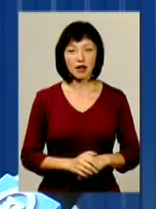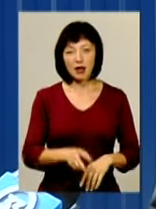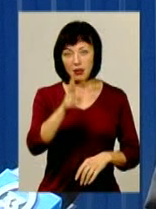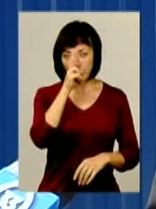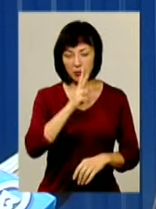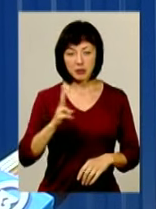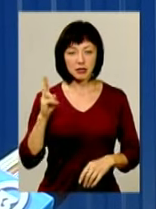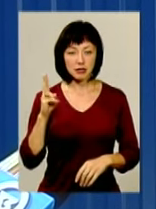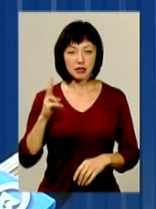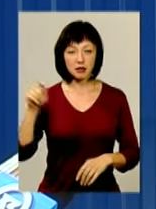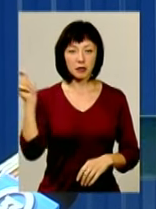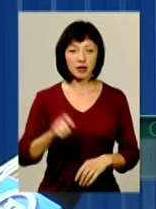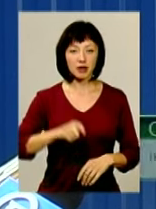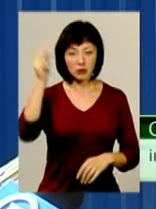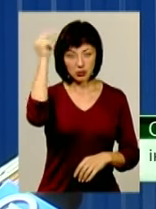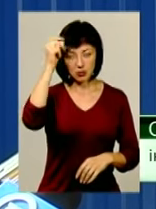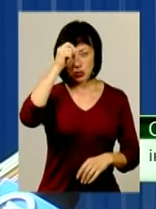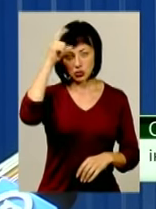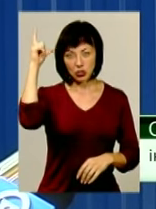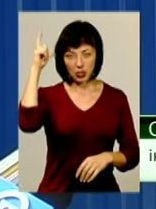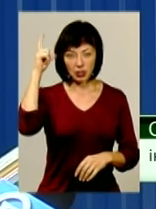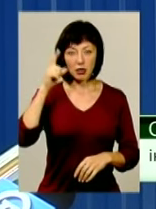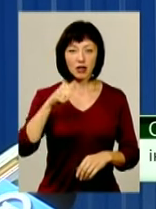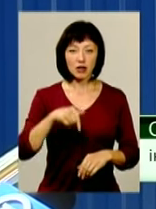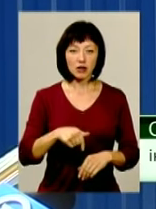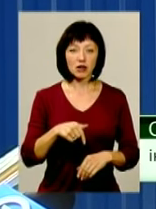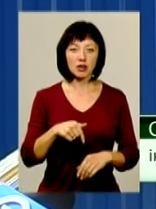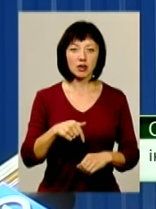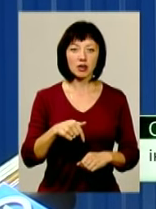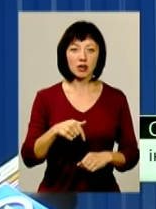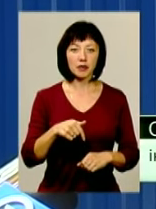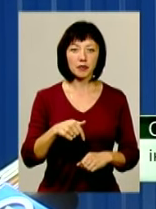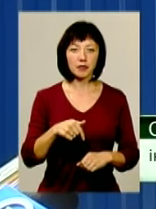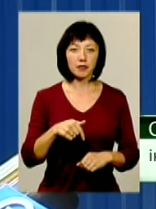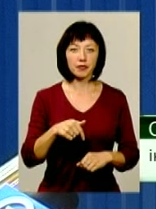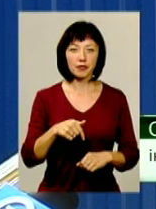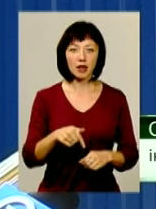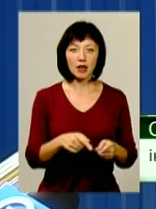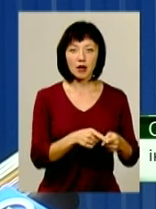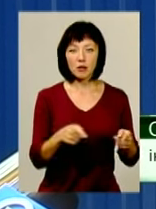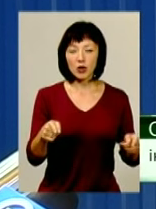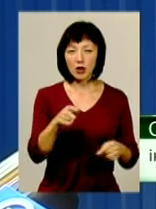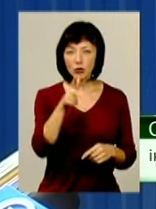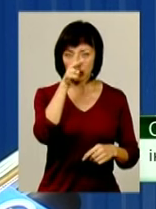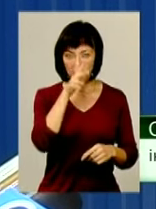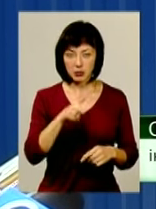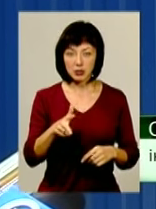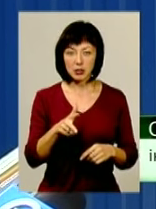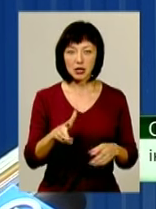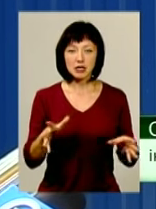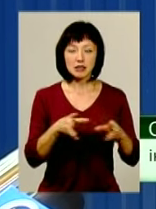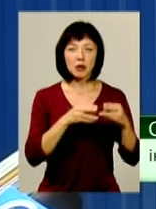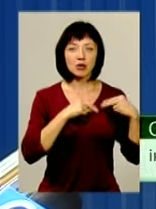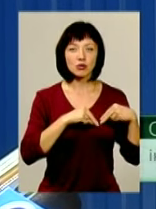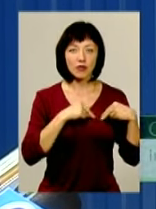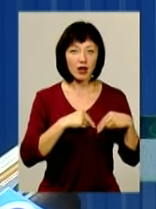назад ми тільки приїхали з навчання з Чехії, місто Германія, де пройшли підготовку протягом 3 місяців. І тому спрацювань ще немає ніяких,